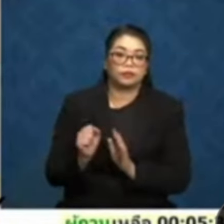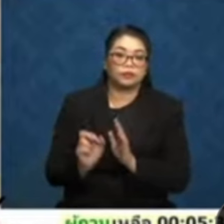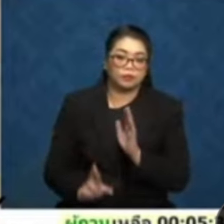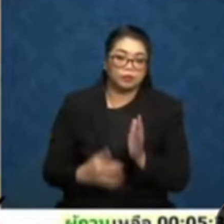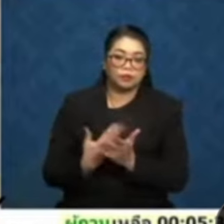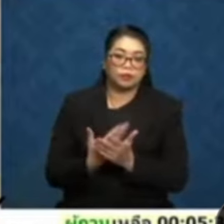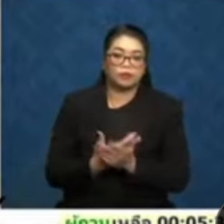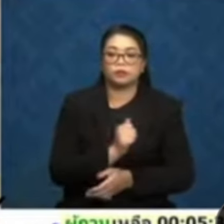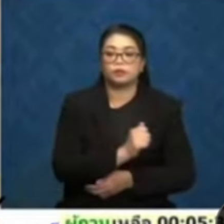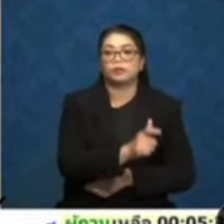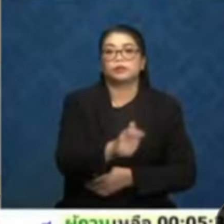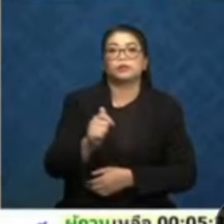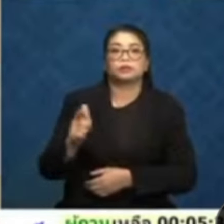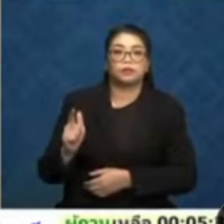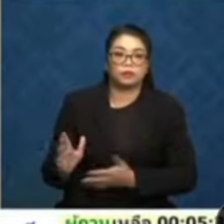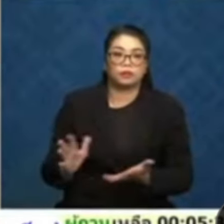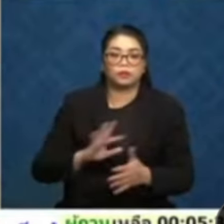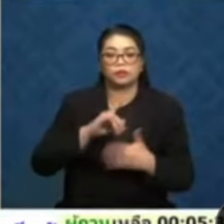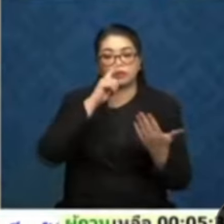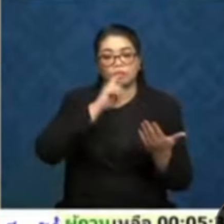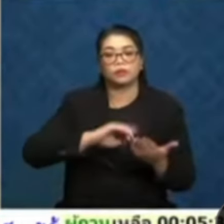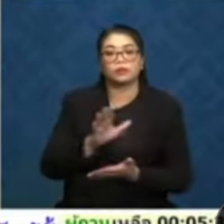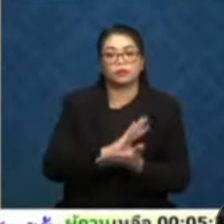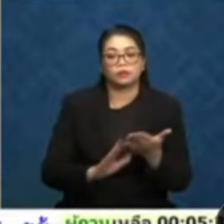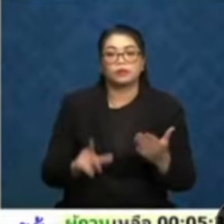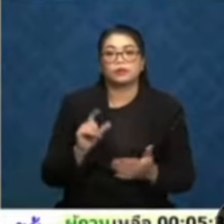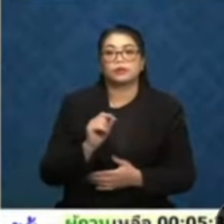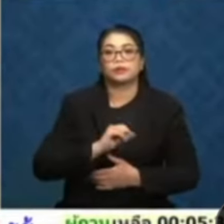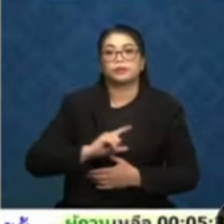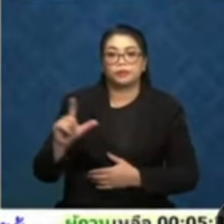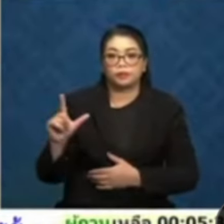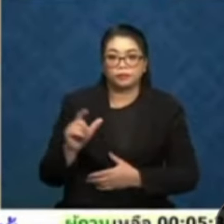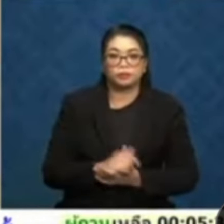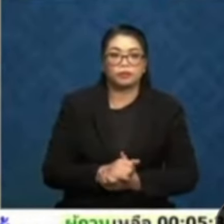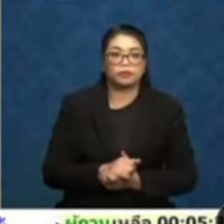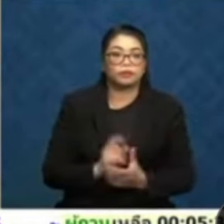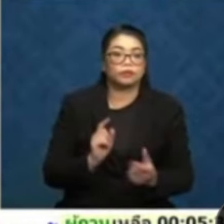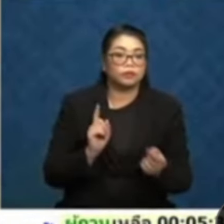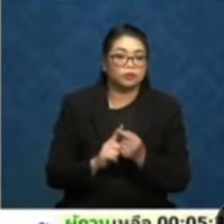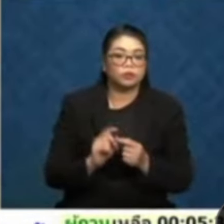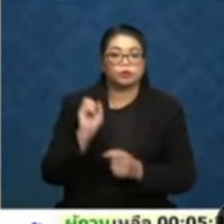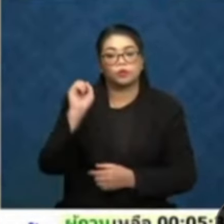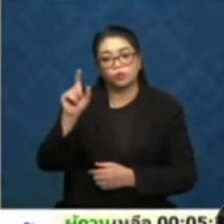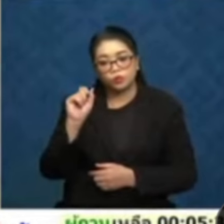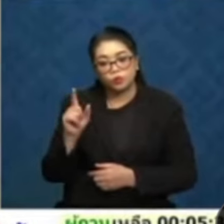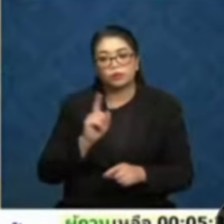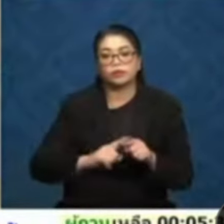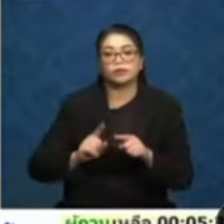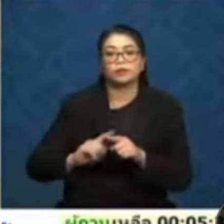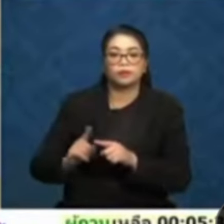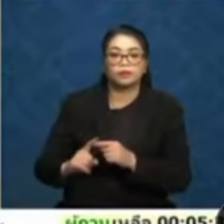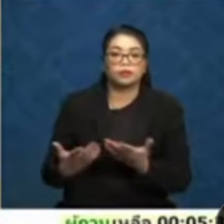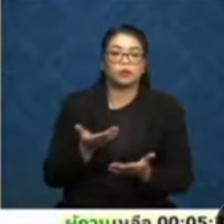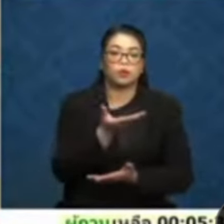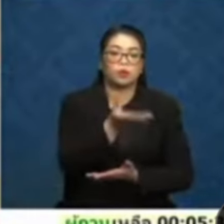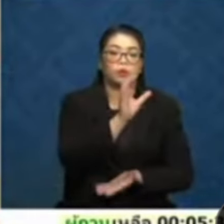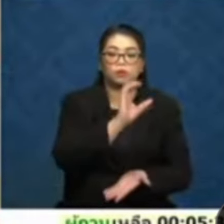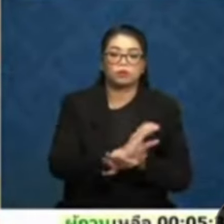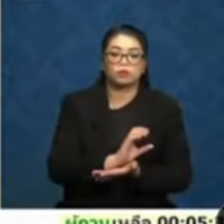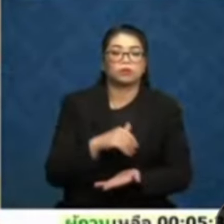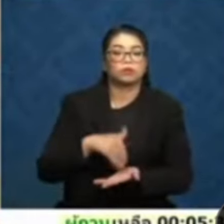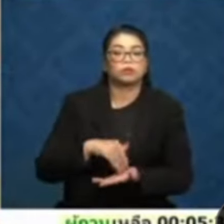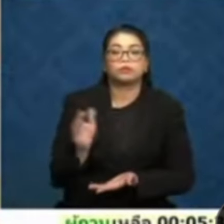การใช้จ่ายนะคะในทุกจังหวัดทั่วประเทศไทยนะคะอยู่ที่ 20ล้านบาทอยู่แล้วในกรณีที่เกิดเหตุฉุกเฉินทันทีทันใดเนี่ยค่ะไม่ต้องขอกลับเข้ามาที่